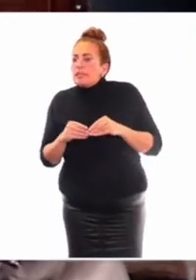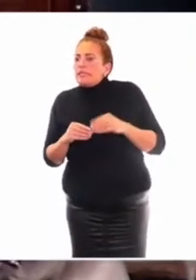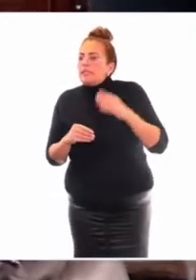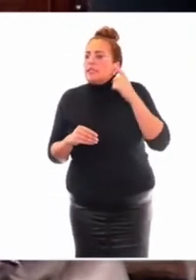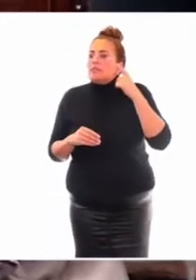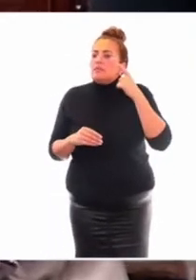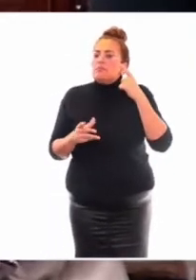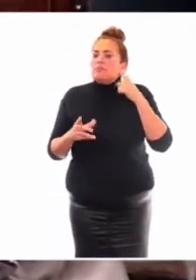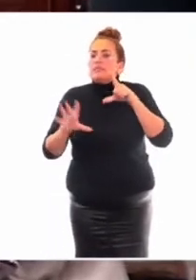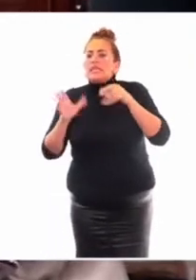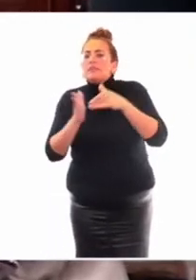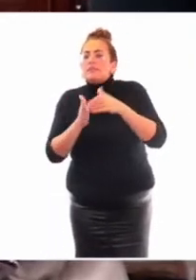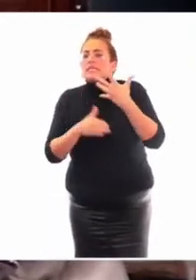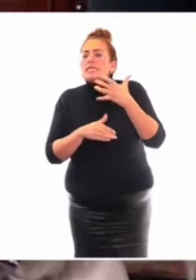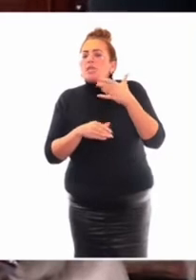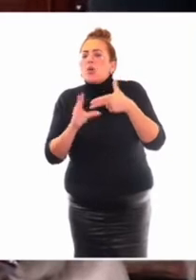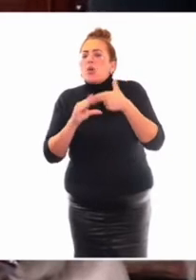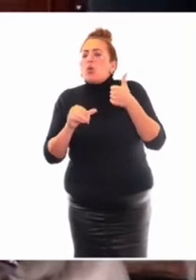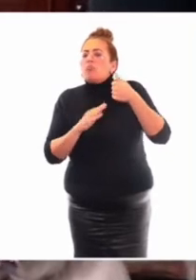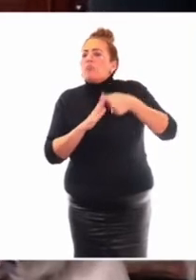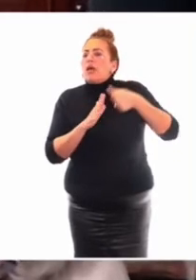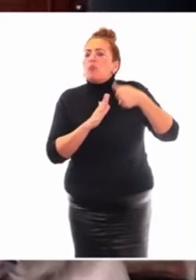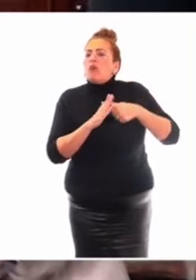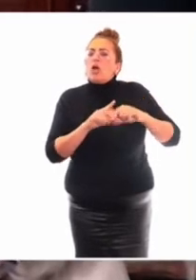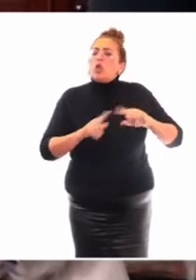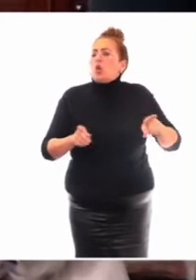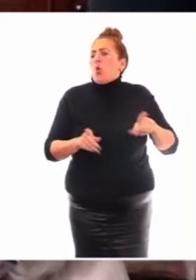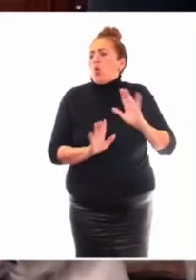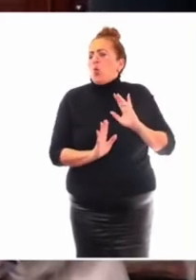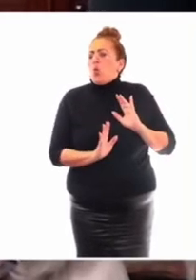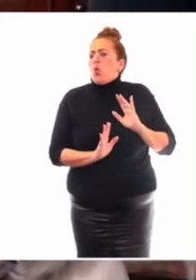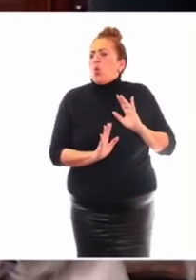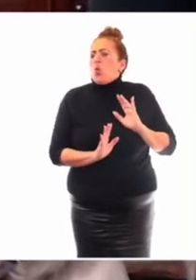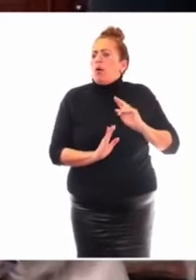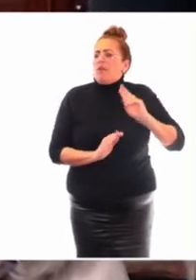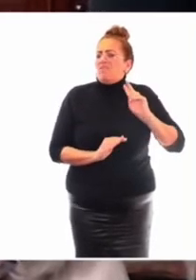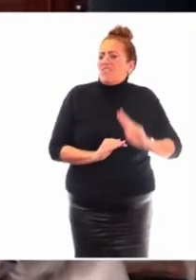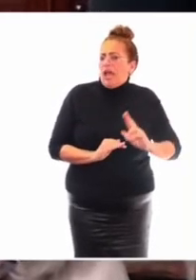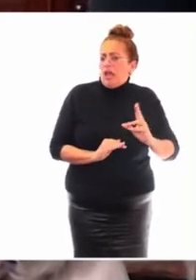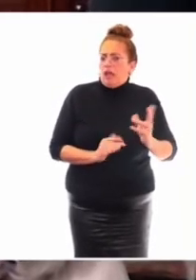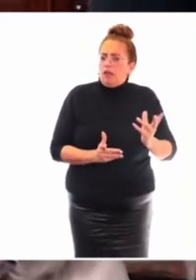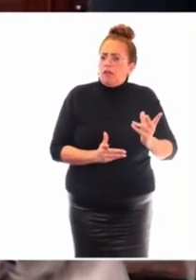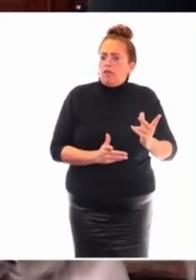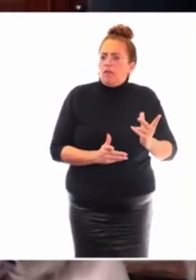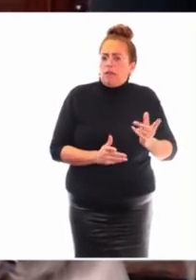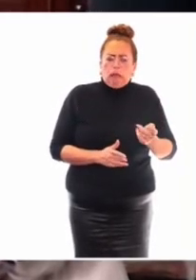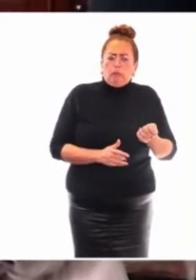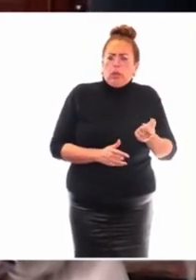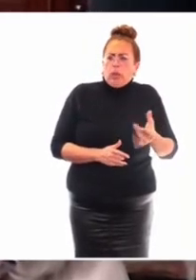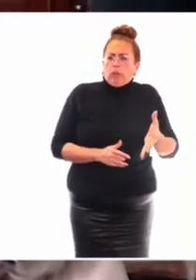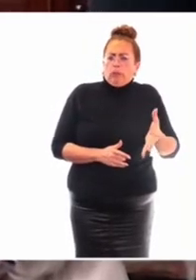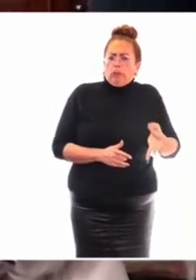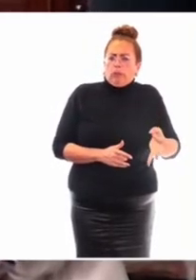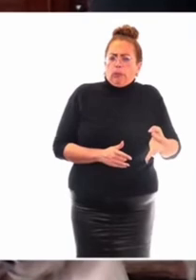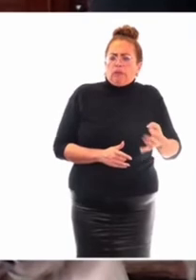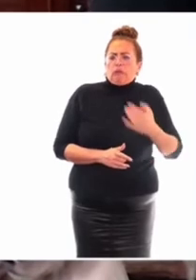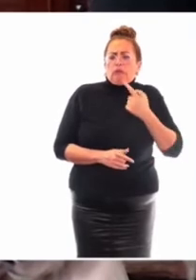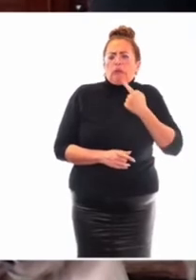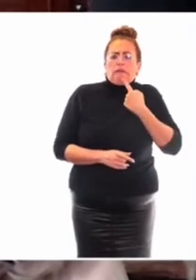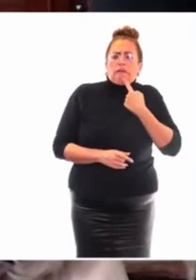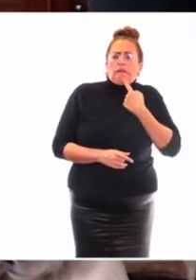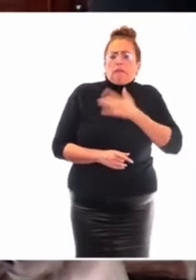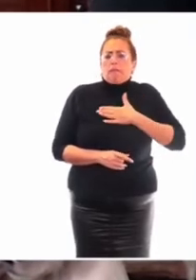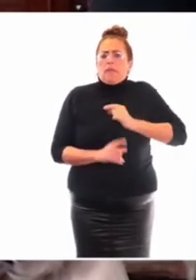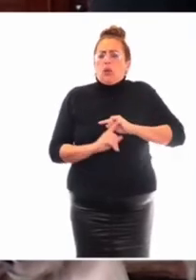près 7 500 € par mois, comme cela a été évoqué. Donc là, on parle de très très peu de familles bordelaises. C'est pas celles-ci qui viennent se plaindre et qui sont